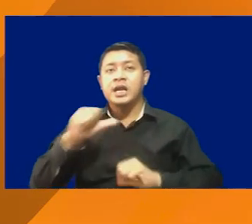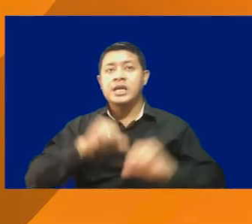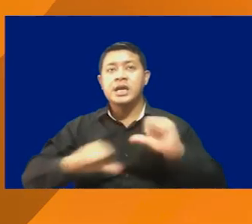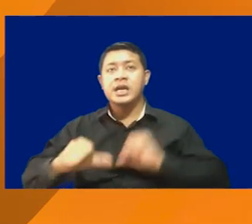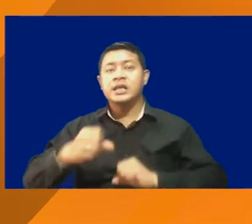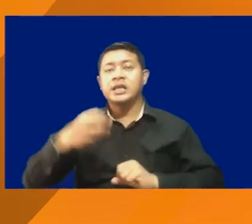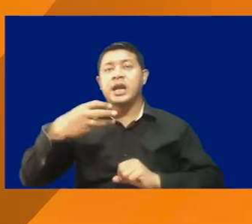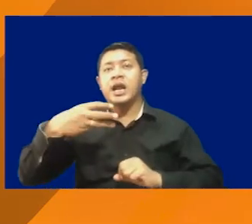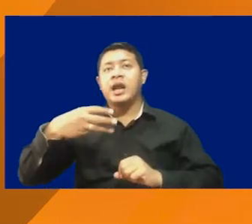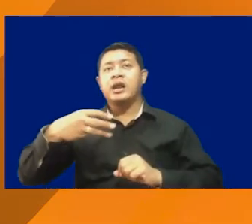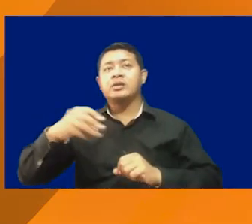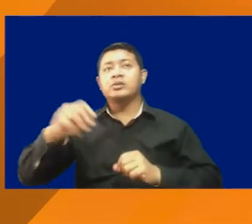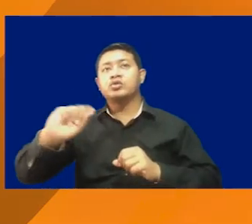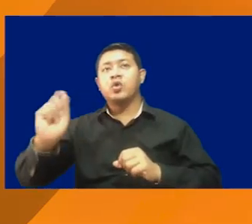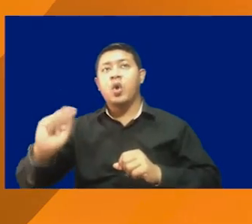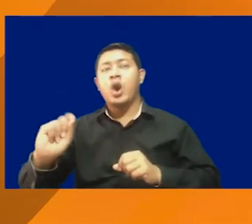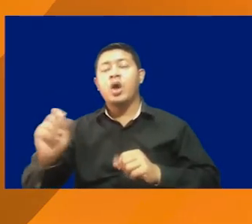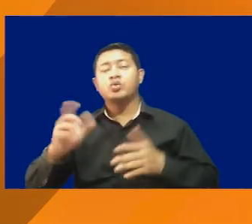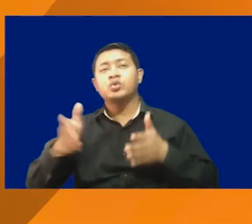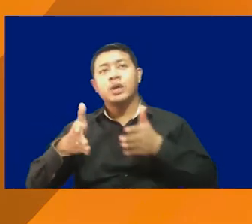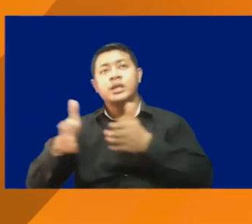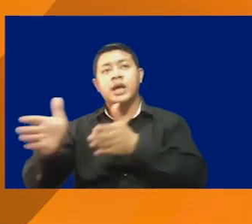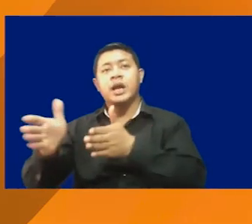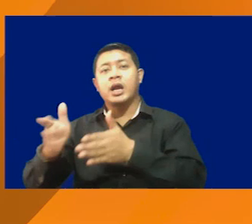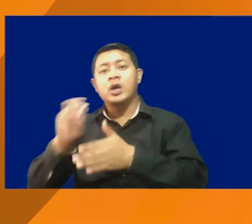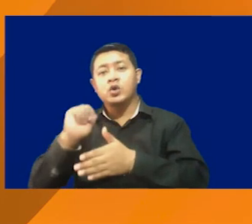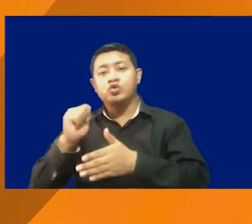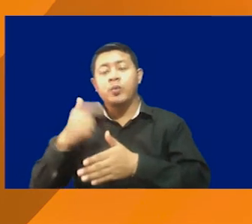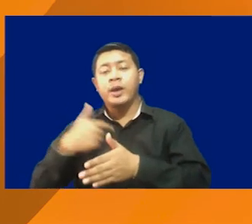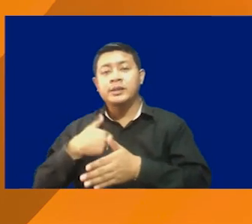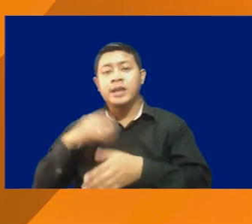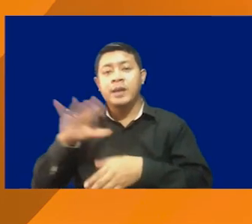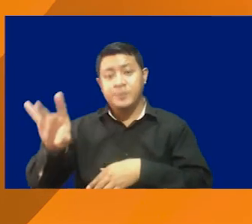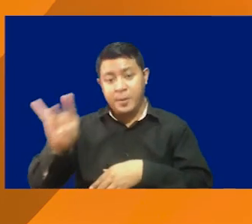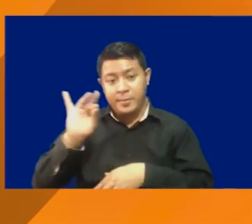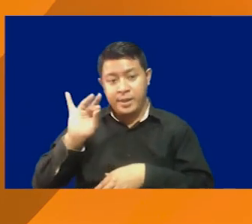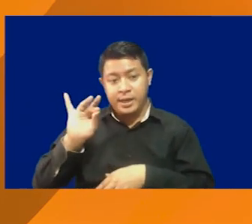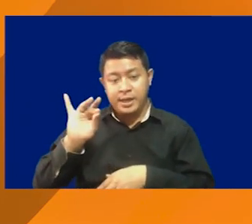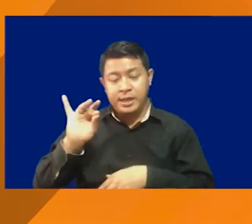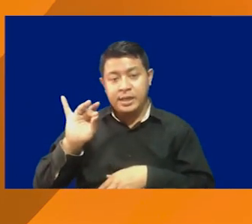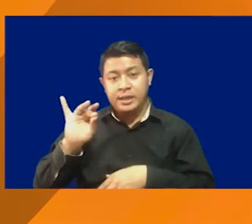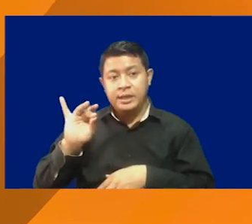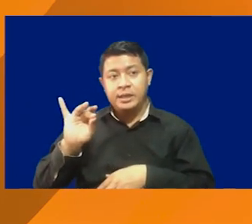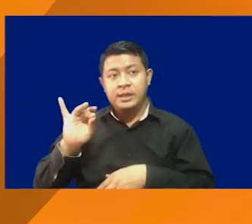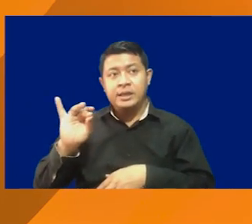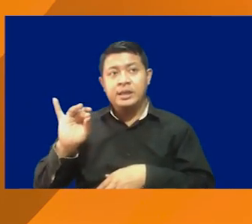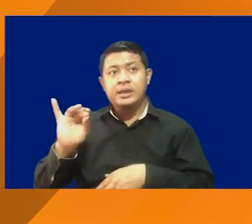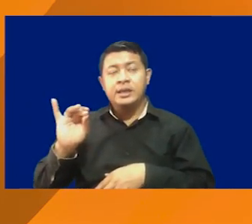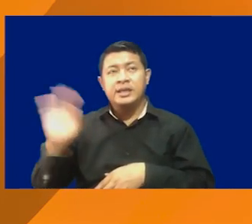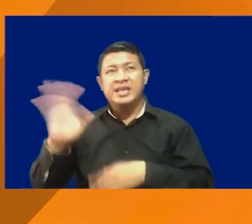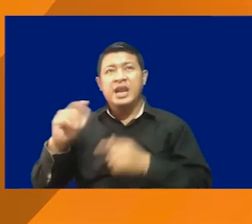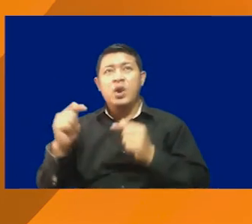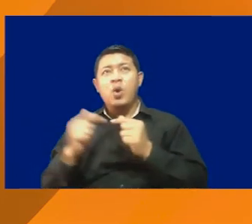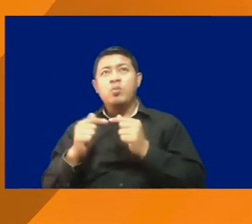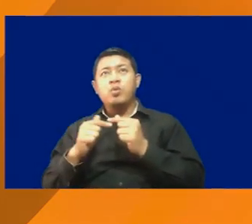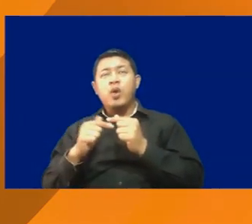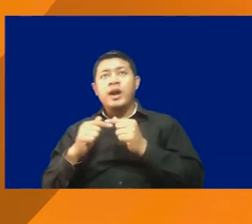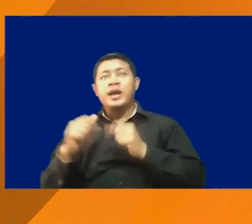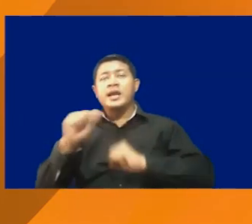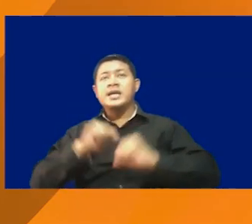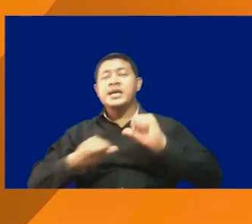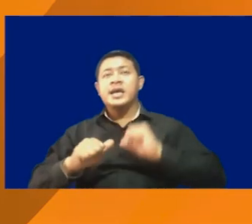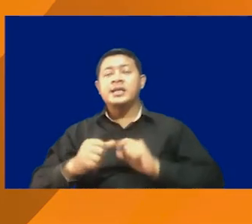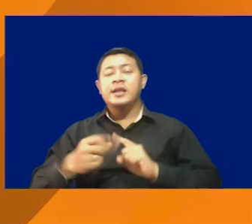fisika, bahkan kegiatan ekskul di sekolah sudah diarahkan supaya saya memilih yang gak